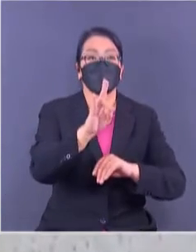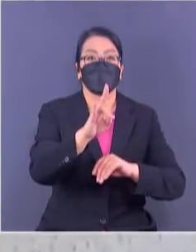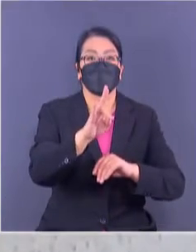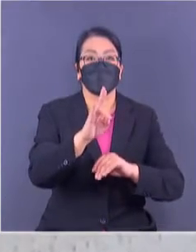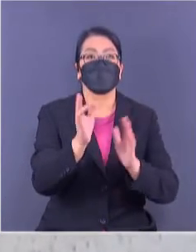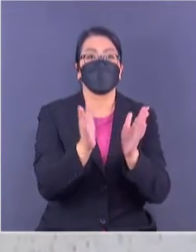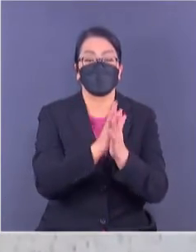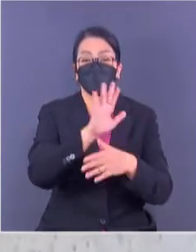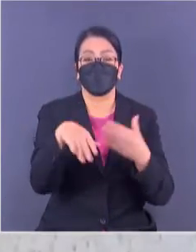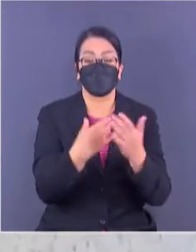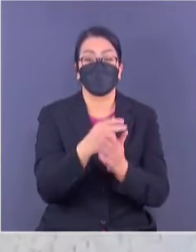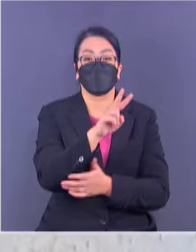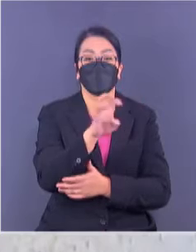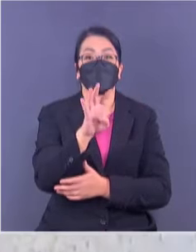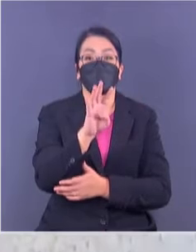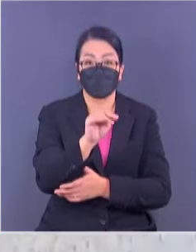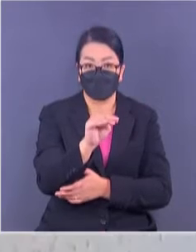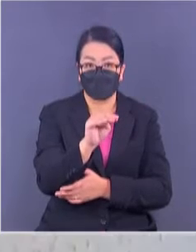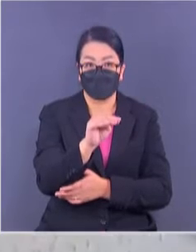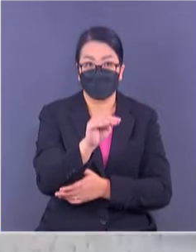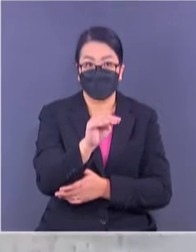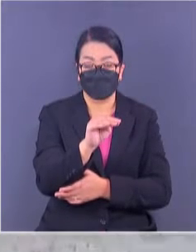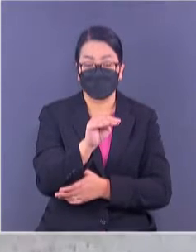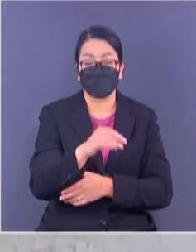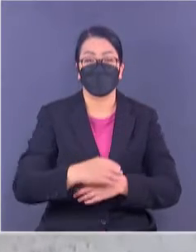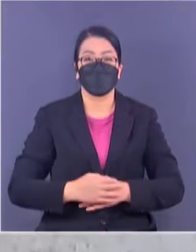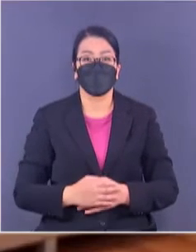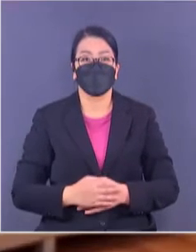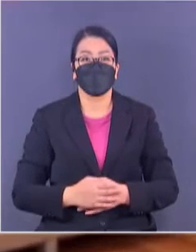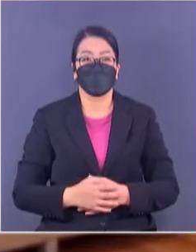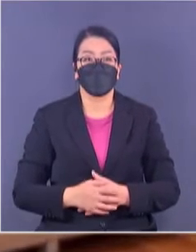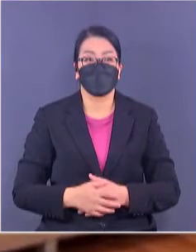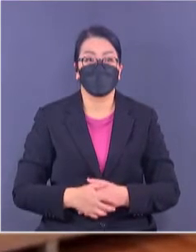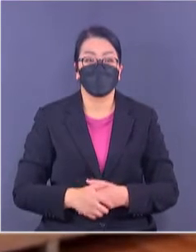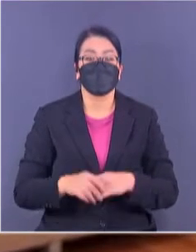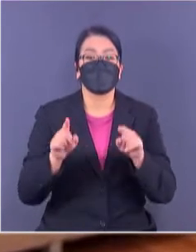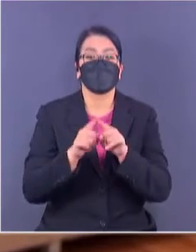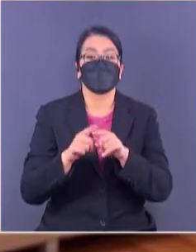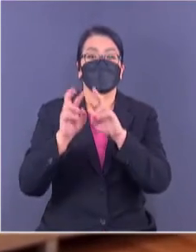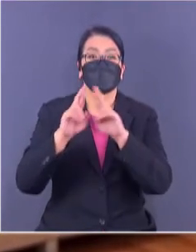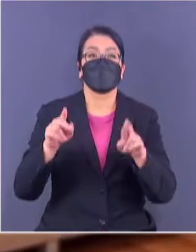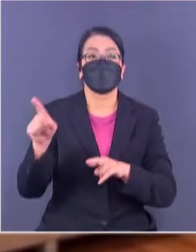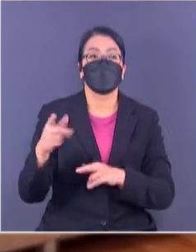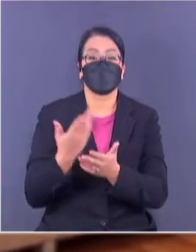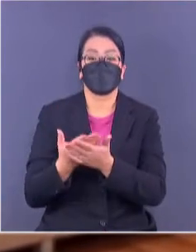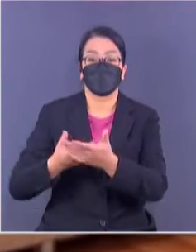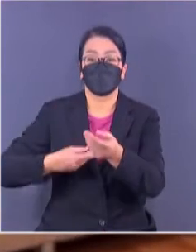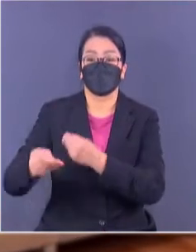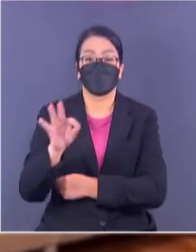รวมเป็นเงินทั้งสิ้นเนี่ย240บาท ร้านเค้กก็เลยบอกว่าเขาแลกเงินพี่ไป